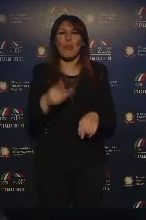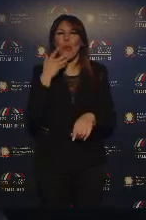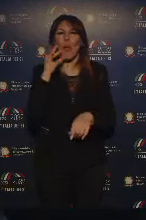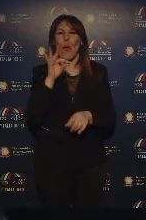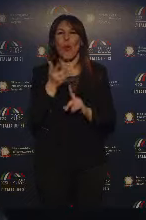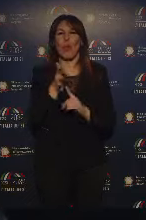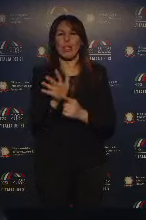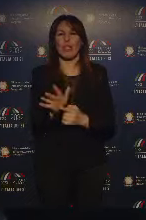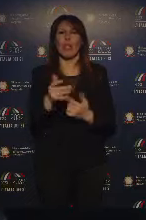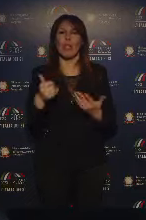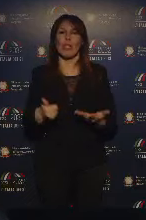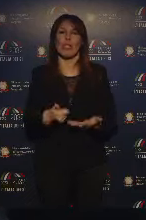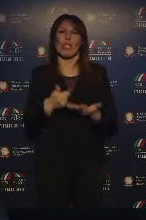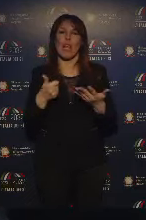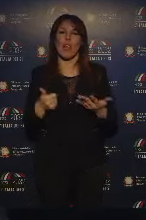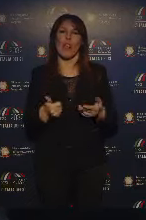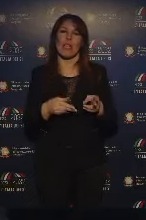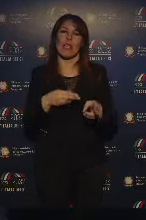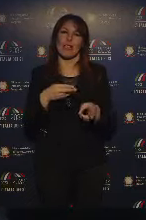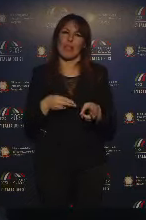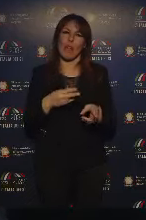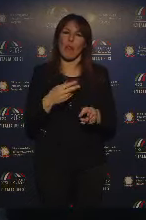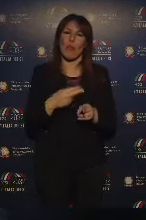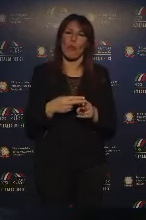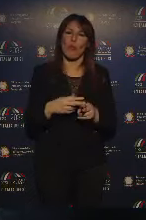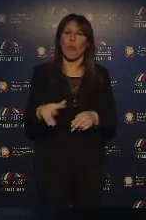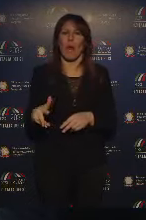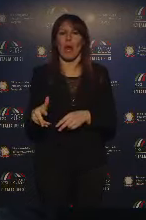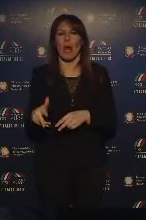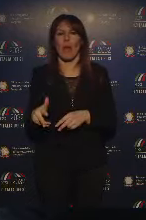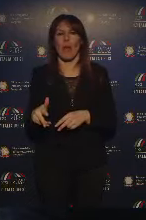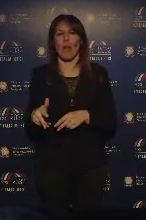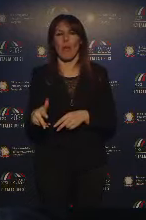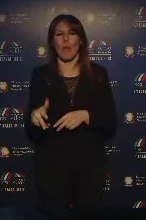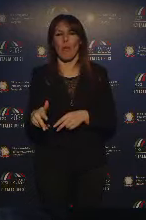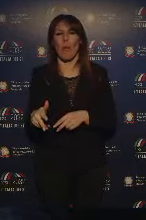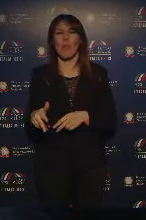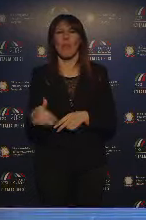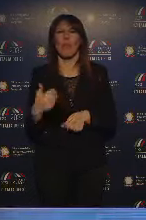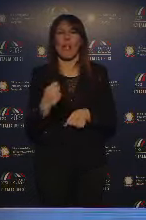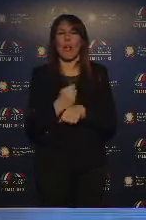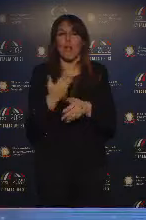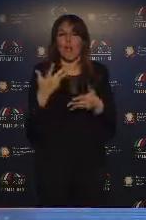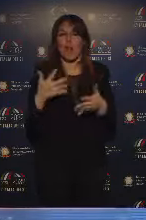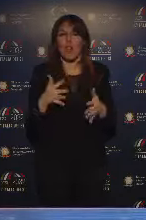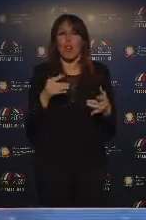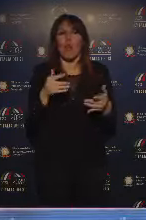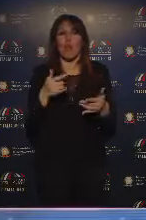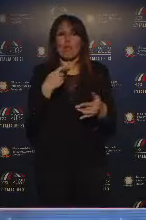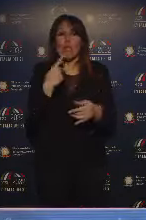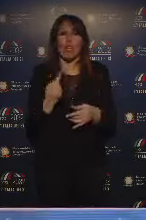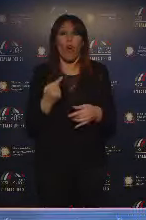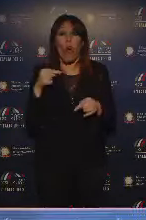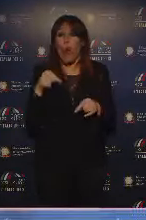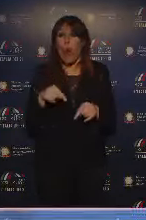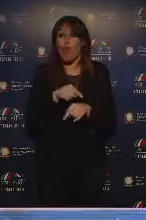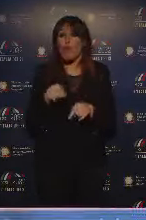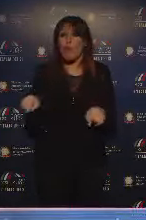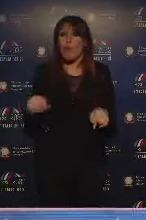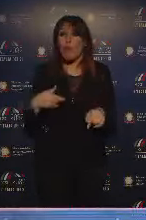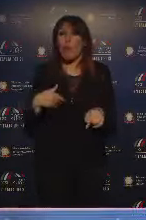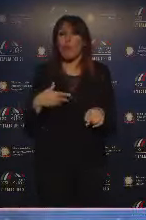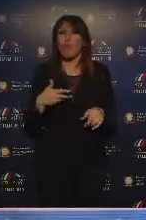6 ore di treno fra Roma e Palermo perché dico a fine lavori perché oggi non so se a qualcuno di voi è capitato di attraversare lo